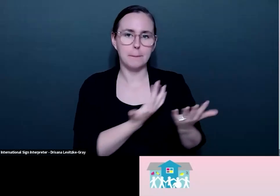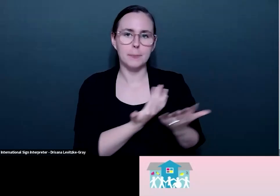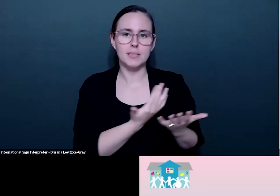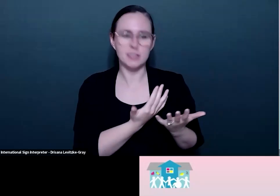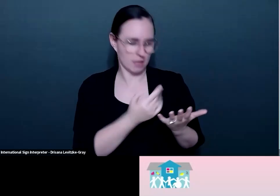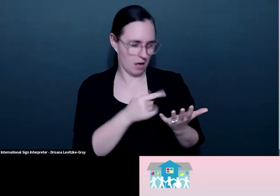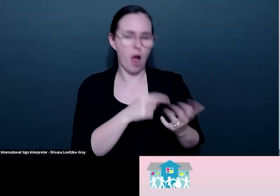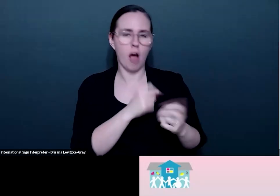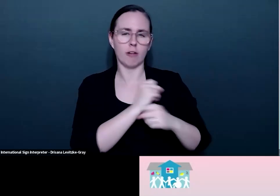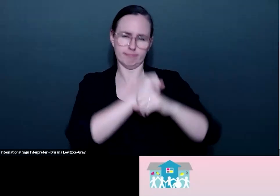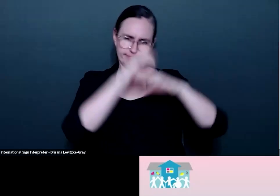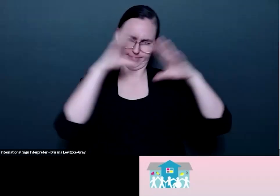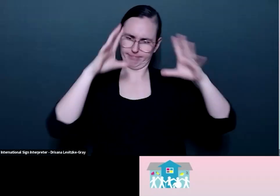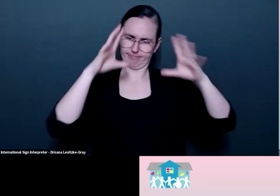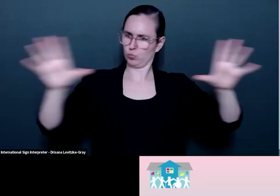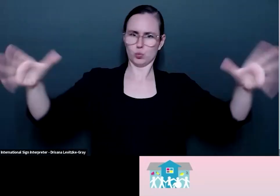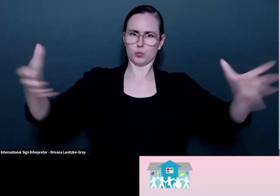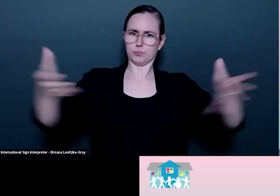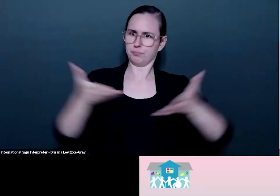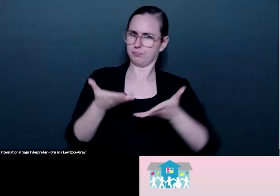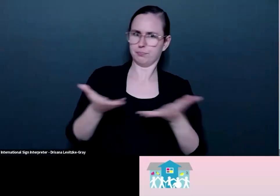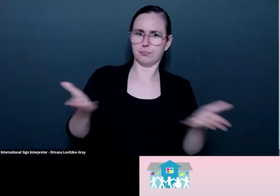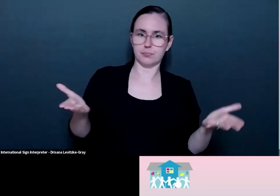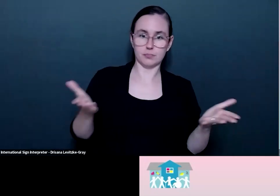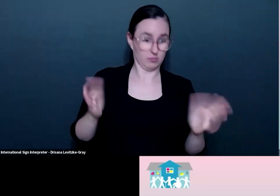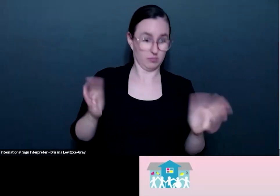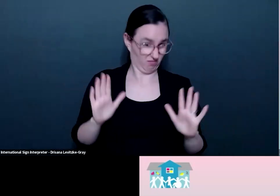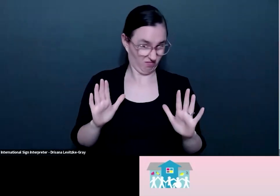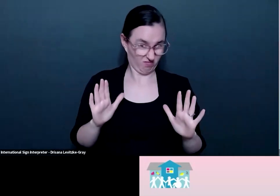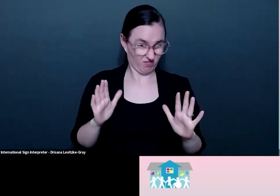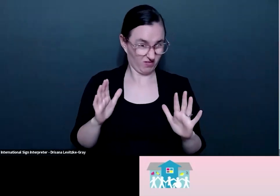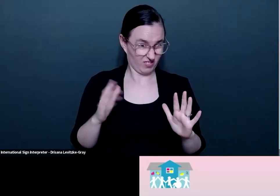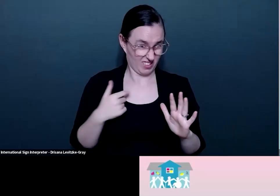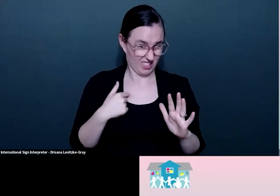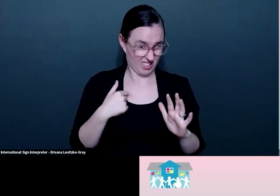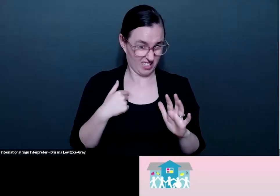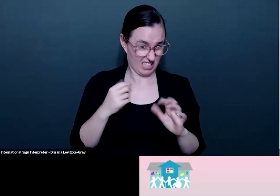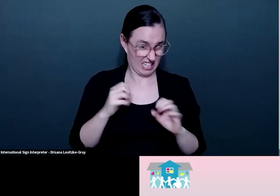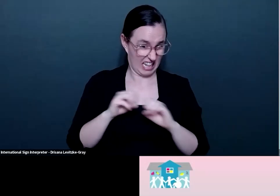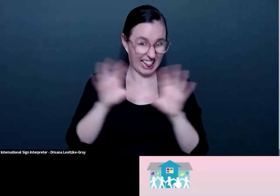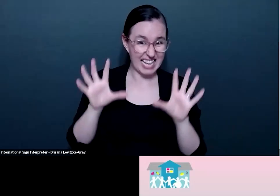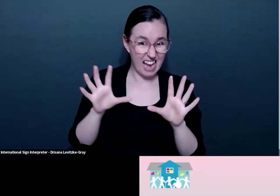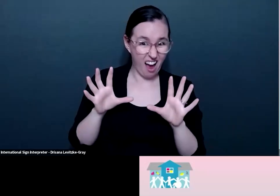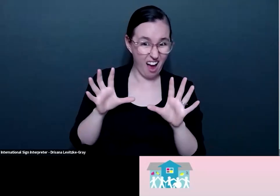mais on peut faire après des accompagnements, des continuations de travail.